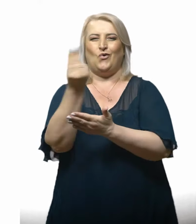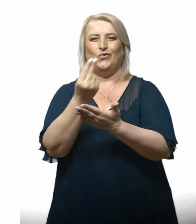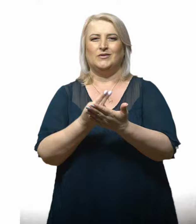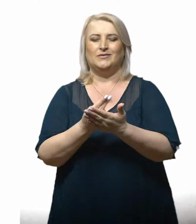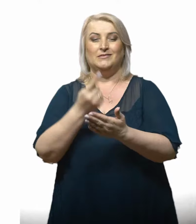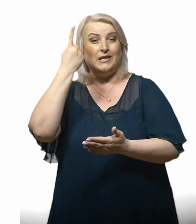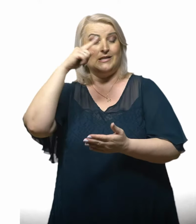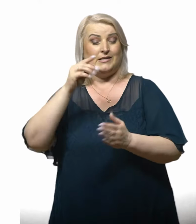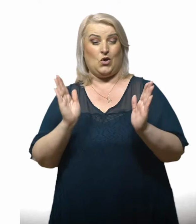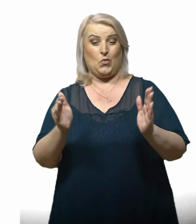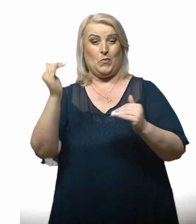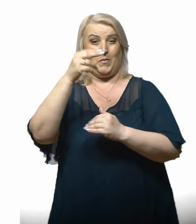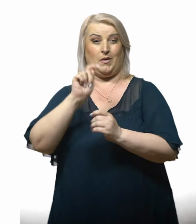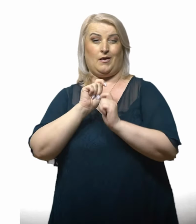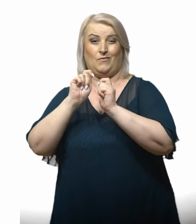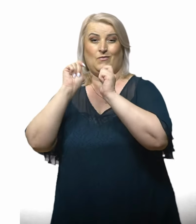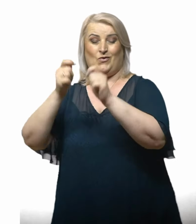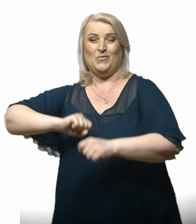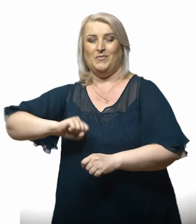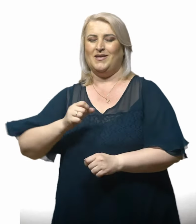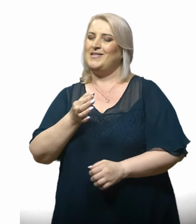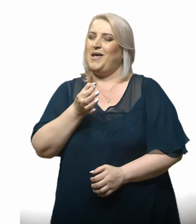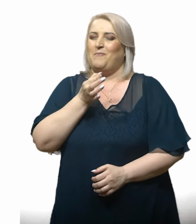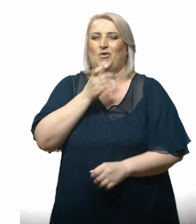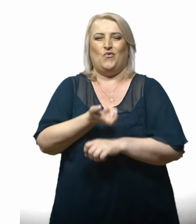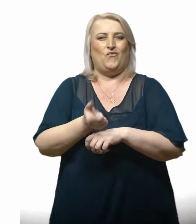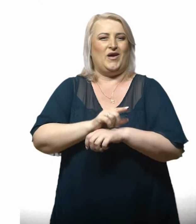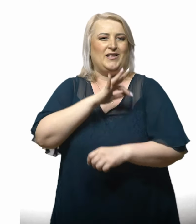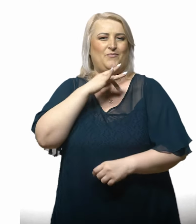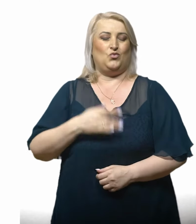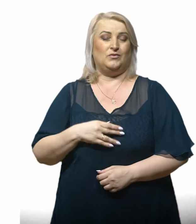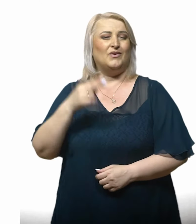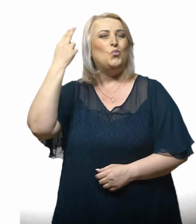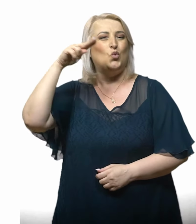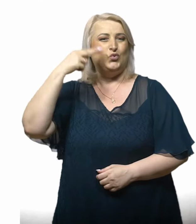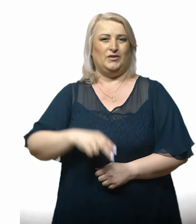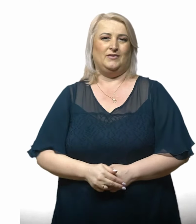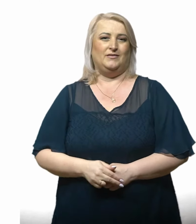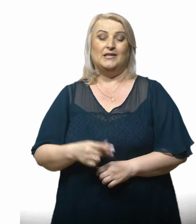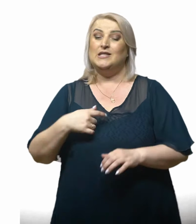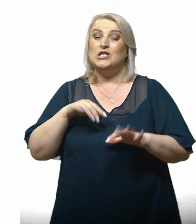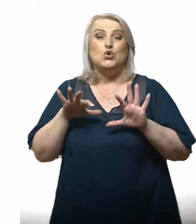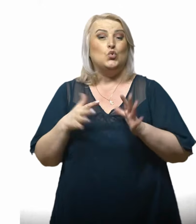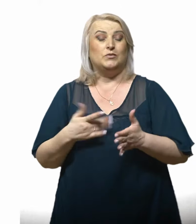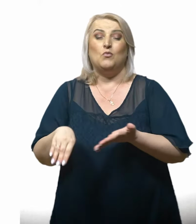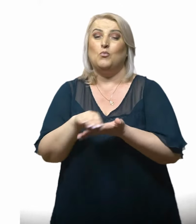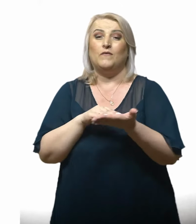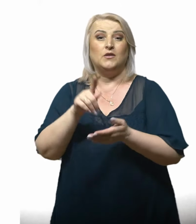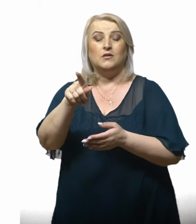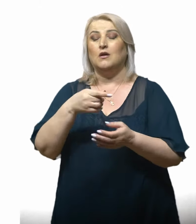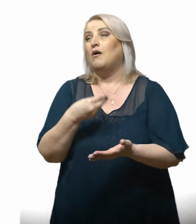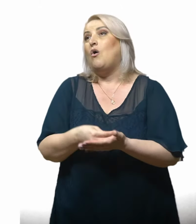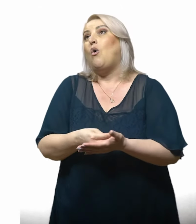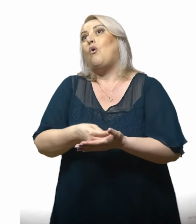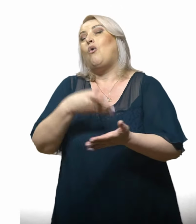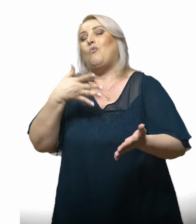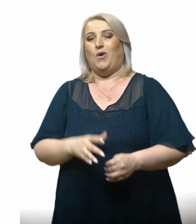Ideea cu tabloul pentru prietena mea mi-a plăcut foarte mult. Unghiule, nu obosesc să-ți repet că ești o